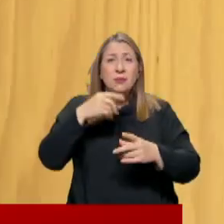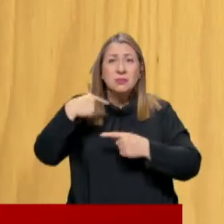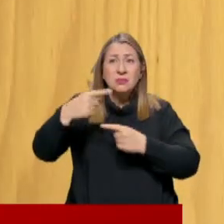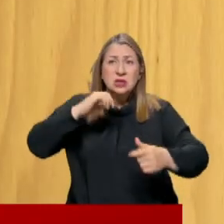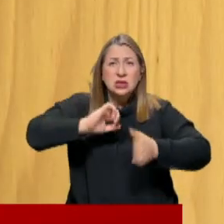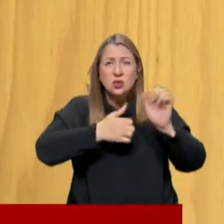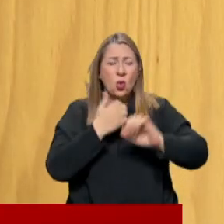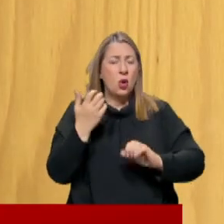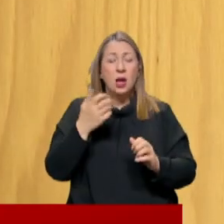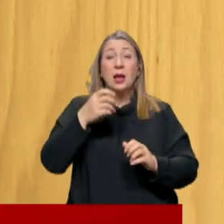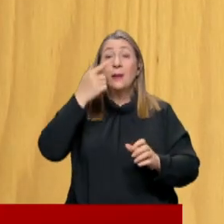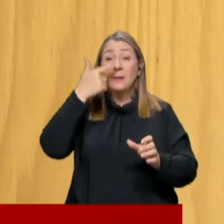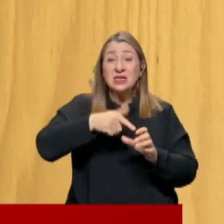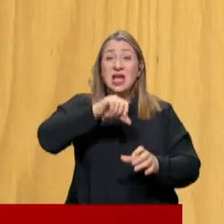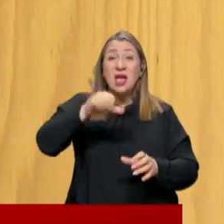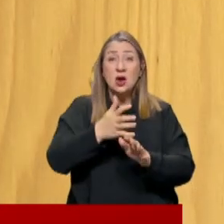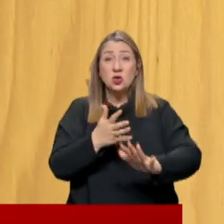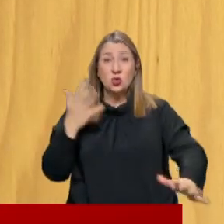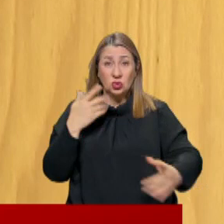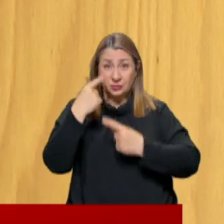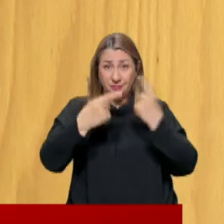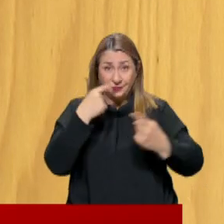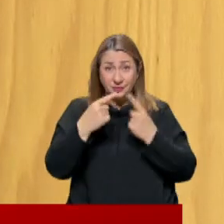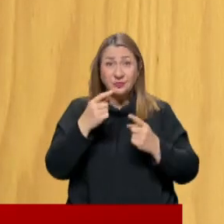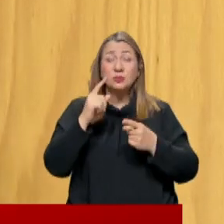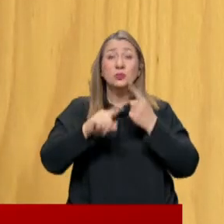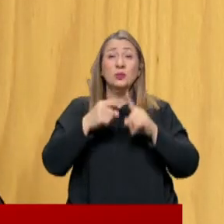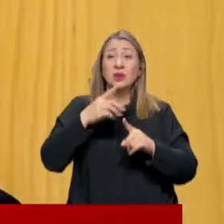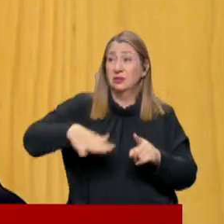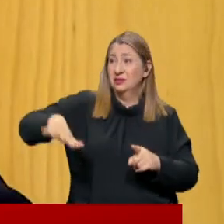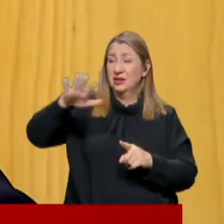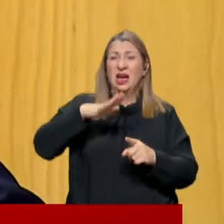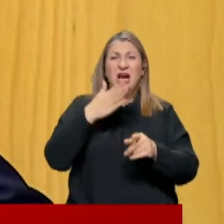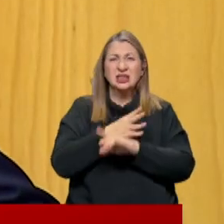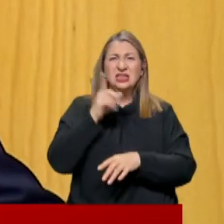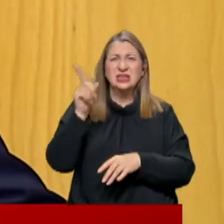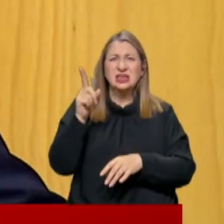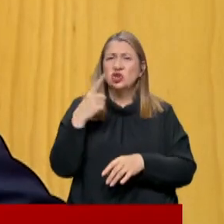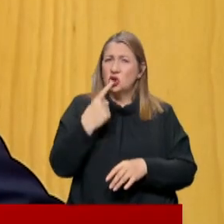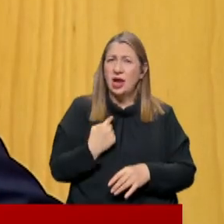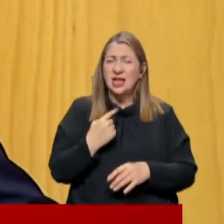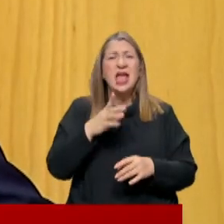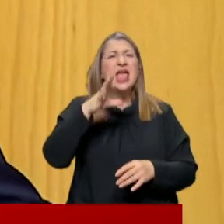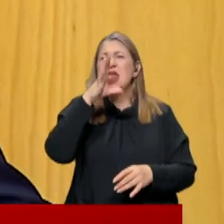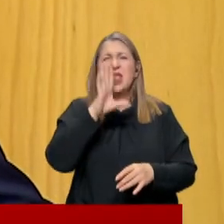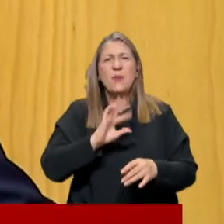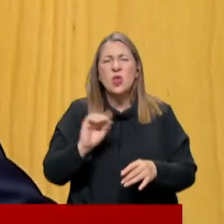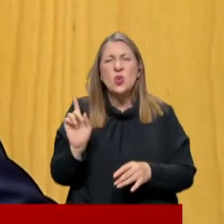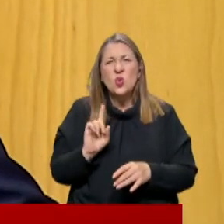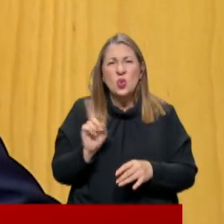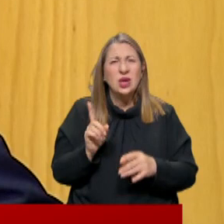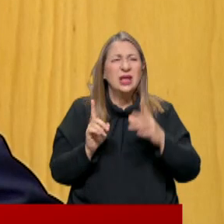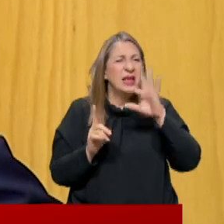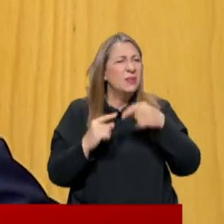birbirini eziyor akaryakıt veya kuyruğundan bahseden siyasi keneler Asıl siz söyleyiniz kimin kuyruğu